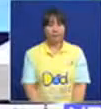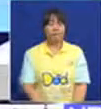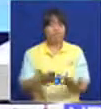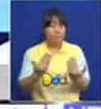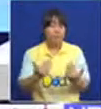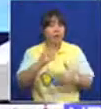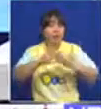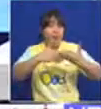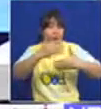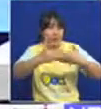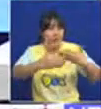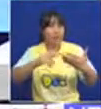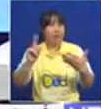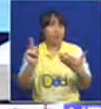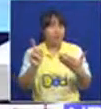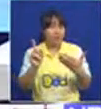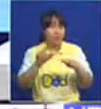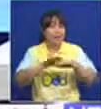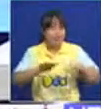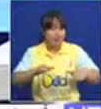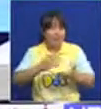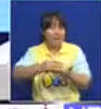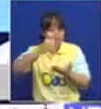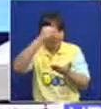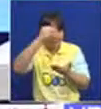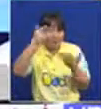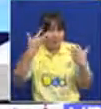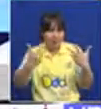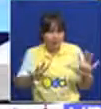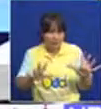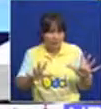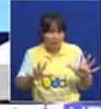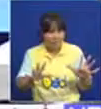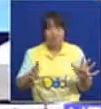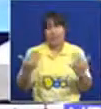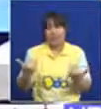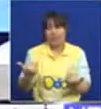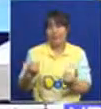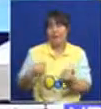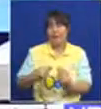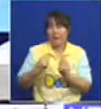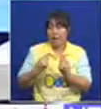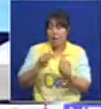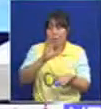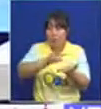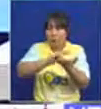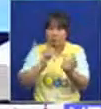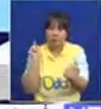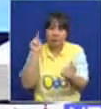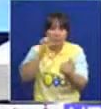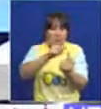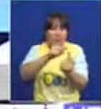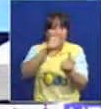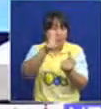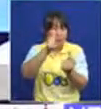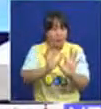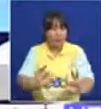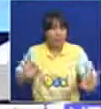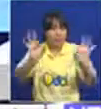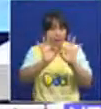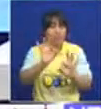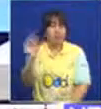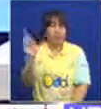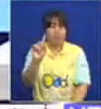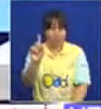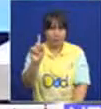นอกเหนือจากการพัฒนาด้านของน้องๆ นักเรียนนักศึกษาแล้วเนี่ยนะครับหรือว่าการเปิดพื้นที่ให้สามารถเข้าถึงข้อมูลได้มากขึ้นเนี่ยสิ่งสำคัญก็คือ